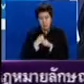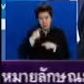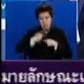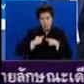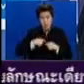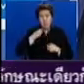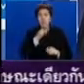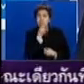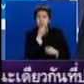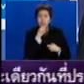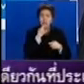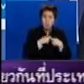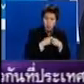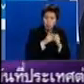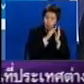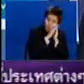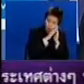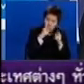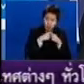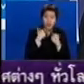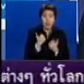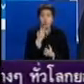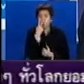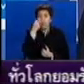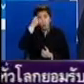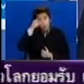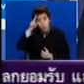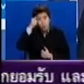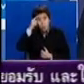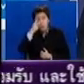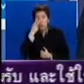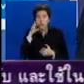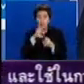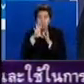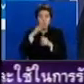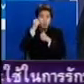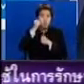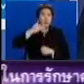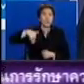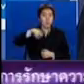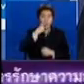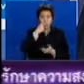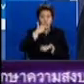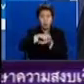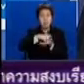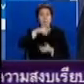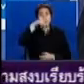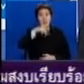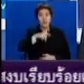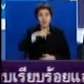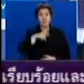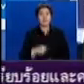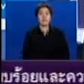นะครับทั้งเรื่องการกินอยู่หลับนอนไปติดตามบรรยากาศในแต่ละวันของการชุมนุมของคนเหล่านี้นะครับจากรายงานของคุณวีรพรวังศ